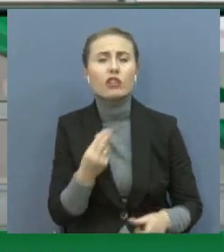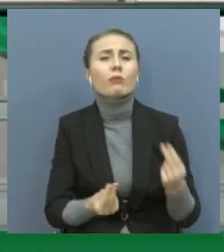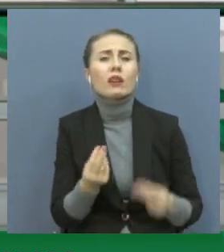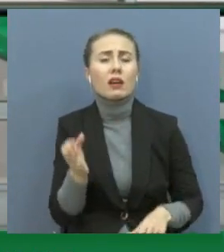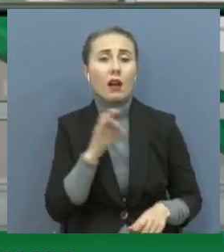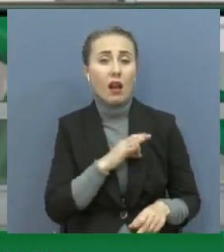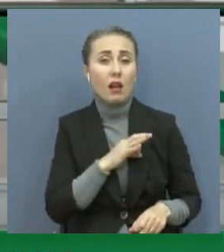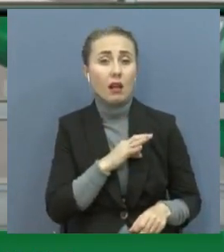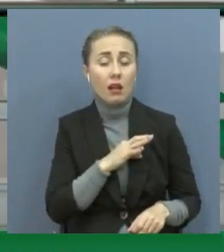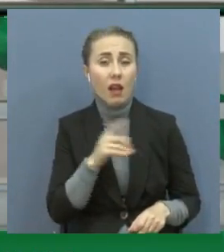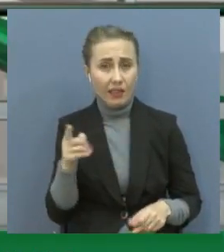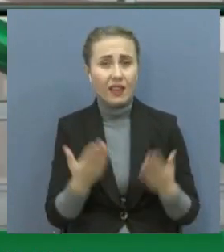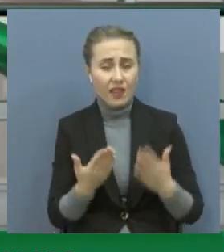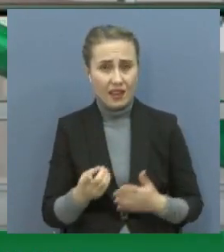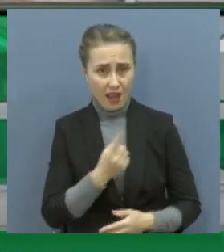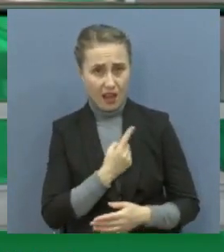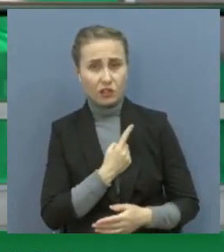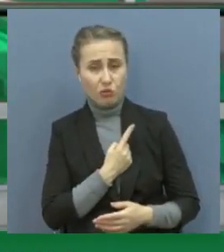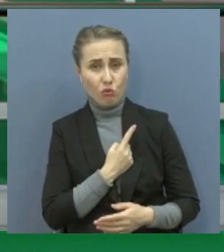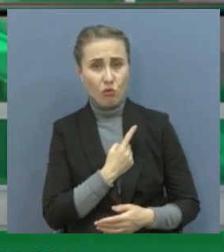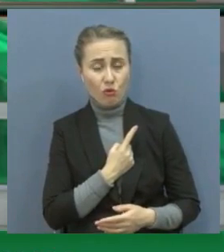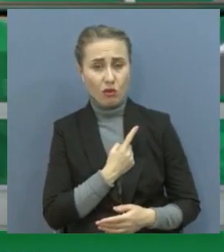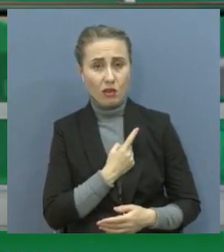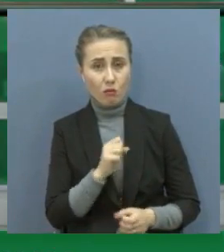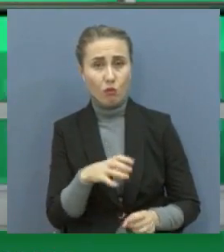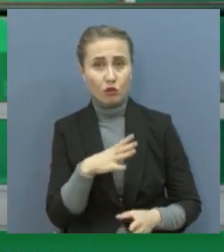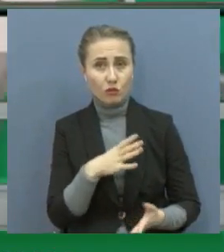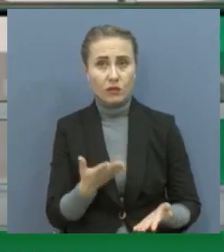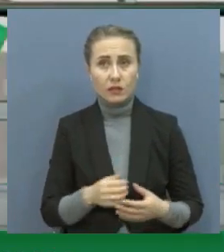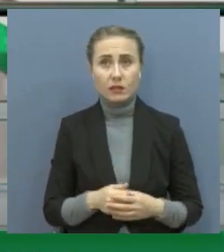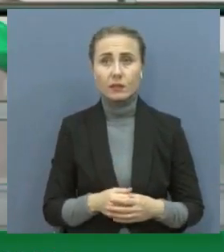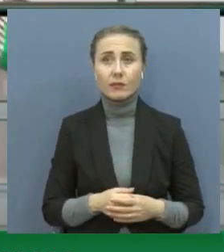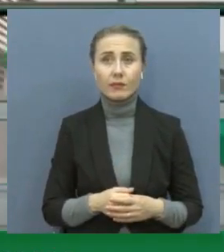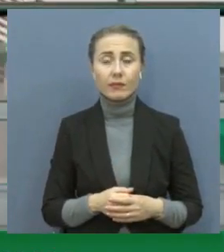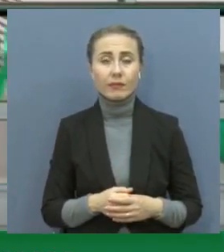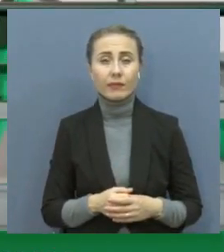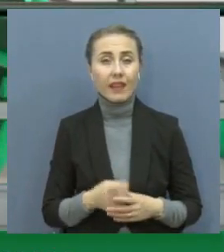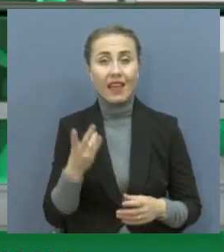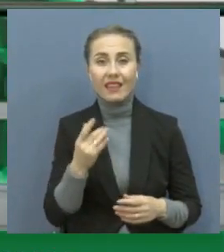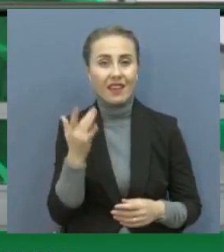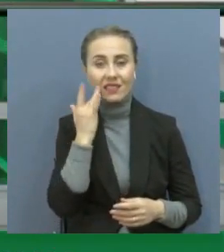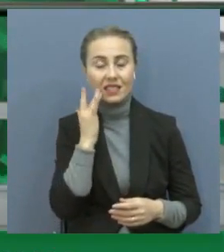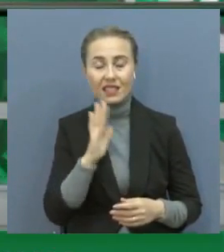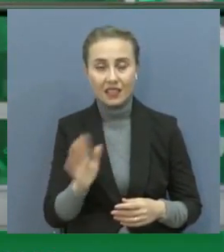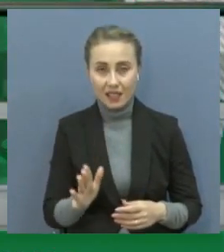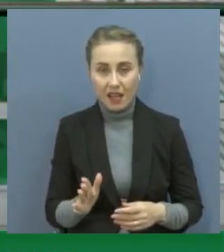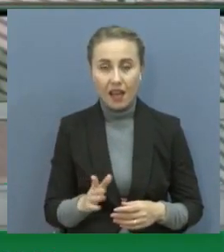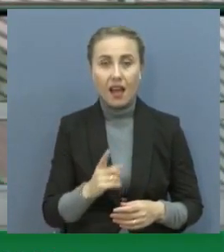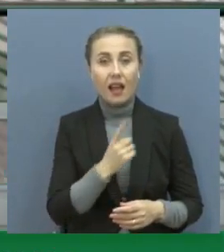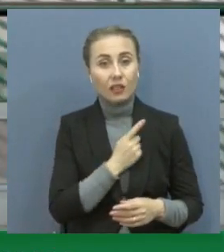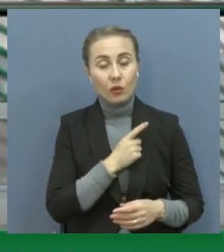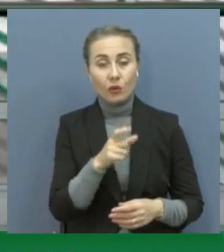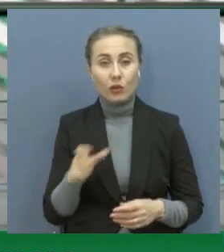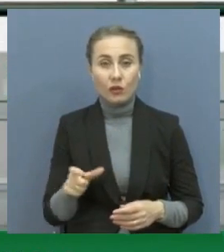как бы взрослые люди в этом направлении, да, начали разговор. Нет, не всегда одинокие люди. Или психически